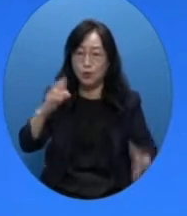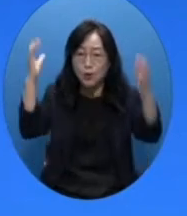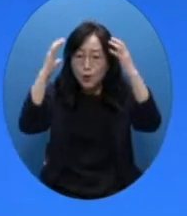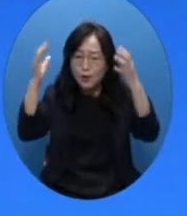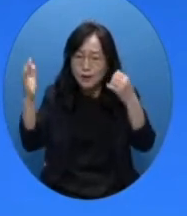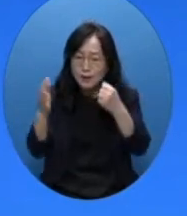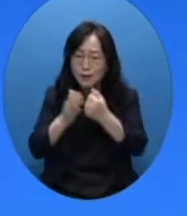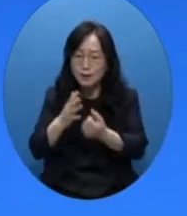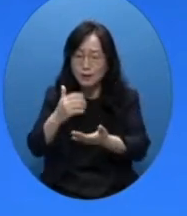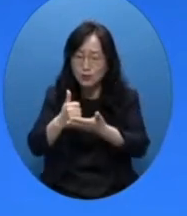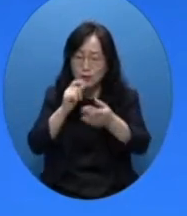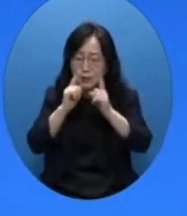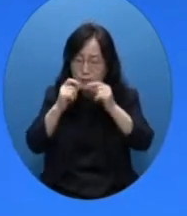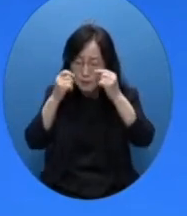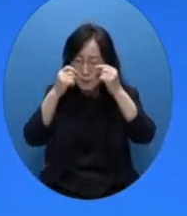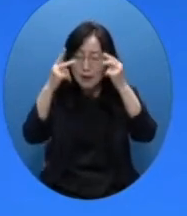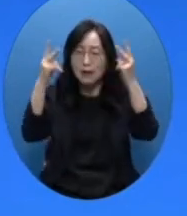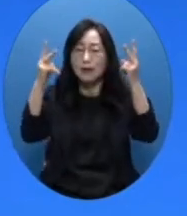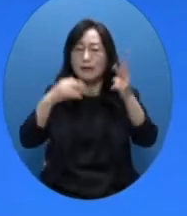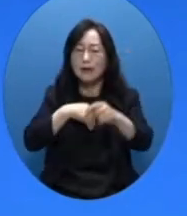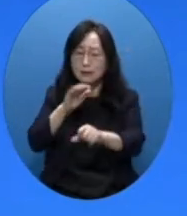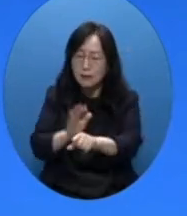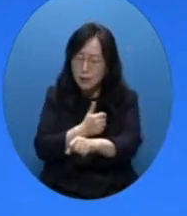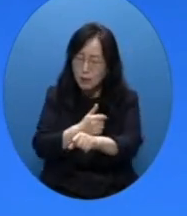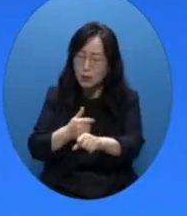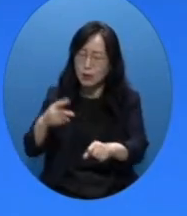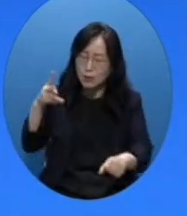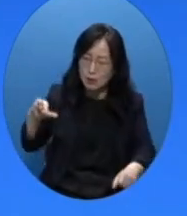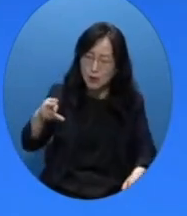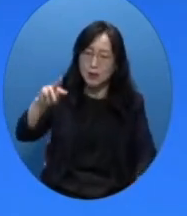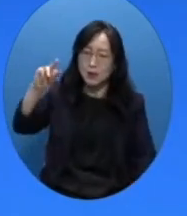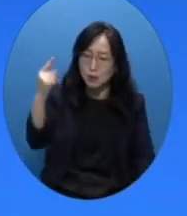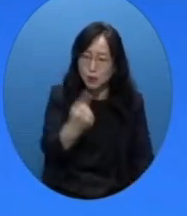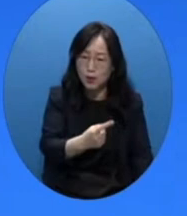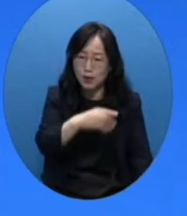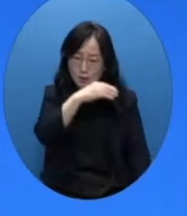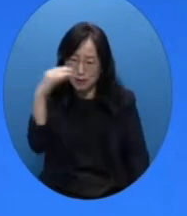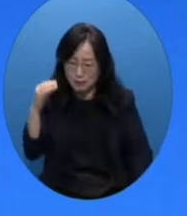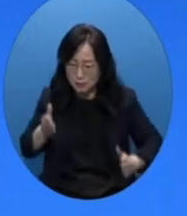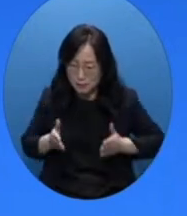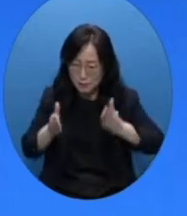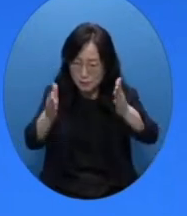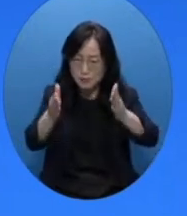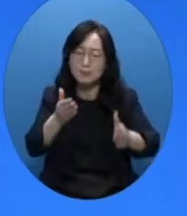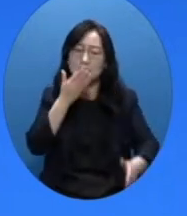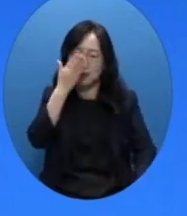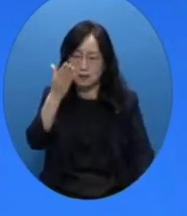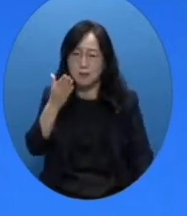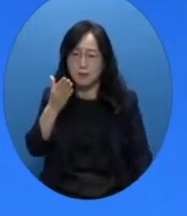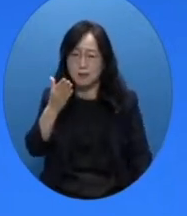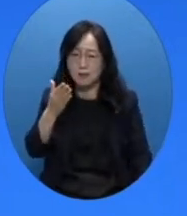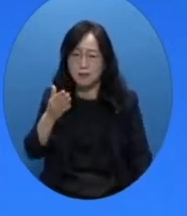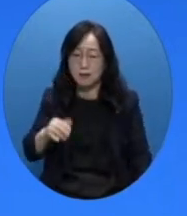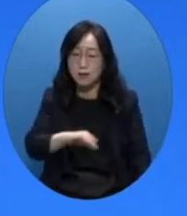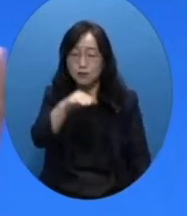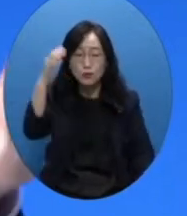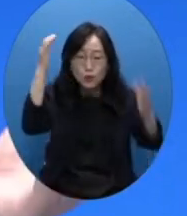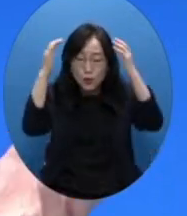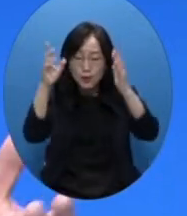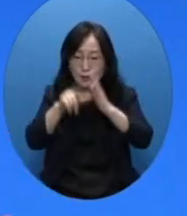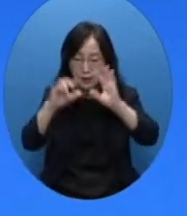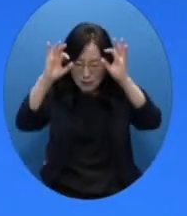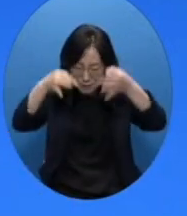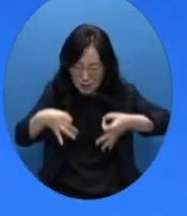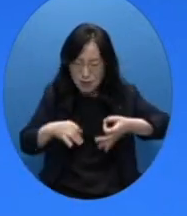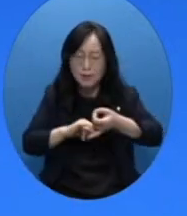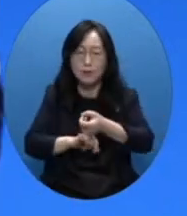주의 말씀을 깨닫게 되었고 내가 잘못된 길에서 돌이켜 바른 길로 가게 되었습니다. 고난을 당할 때 우리 자신을 살펴봐야